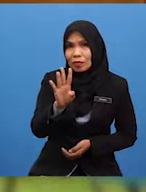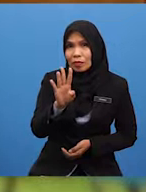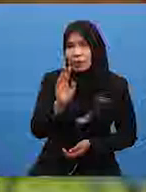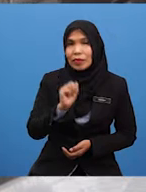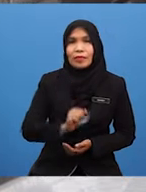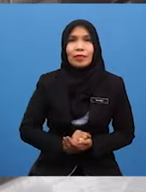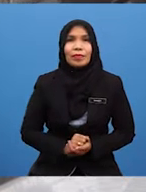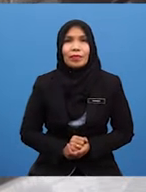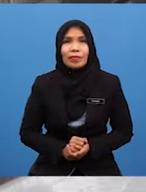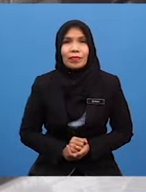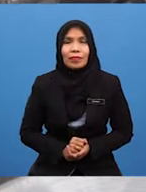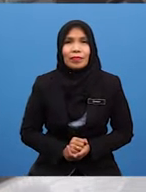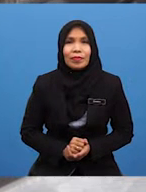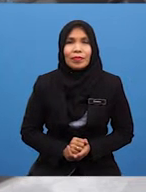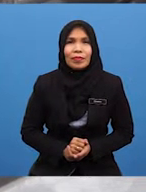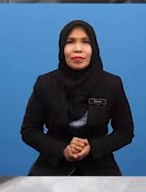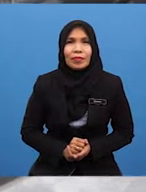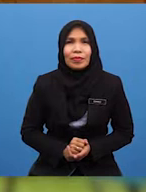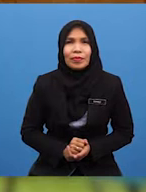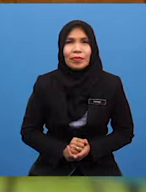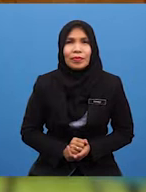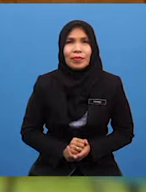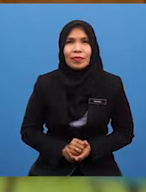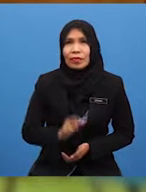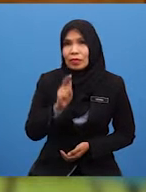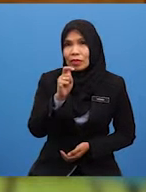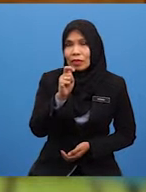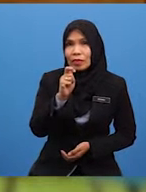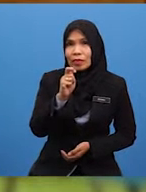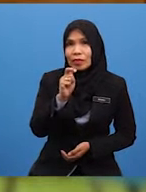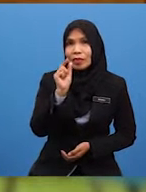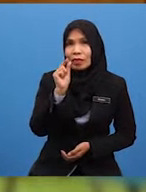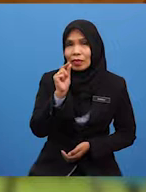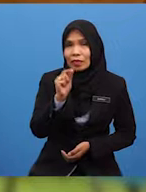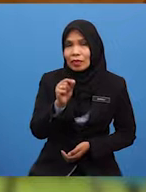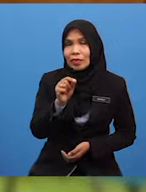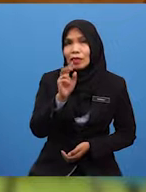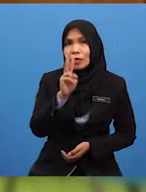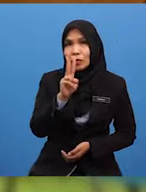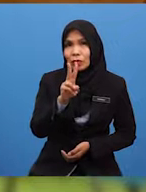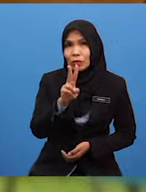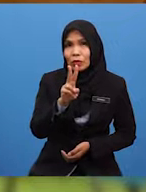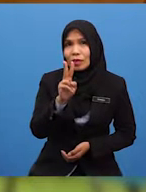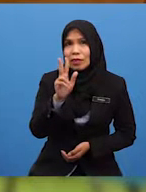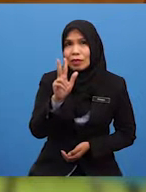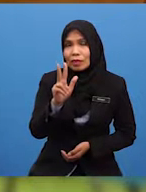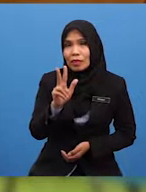4. T titik.